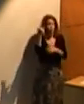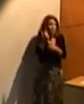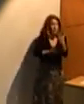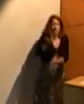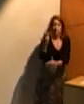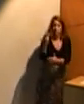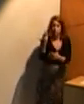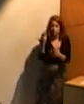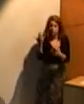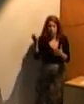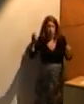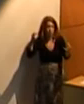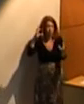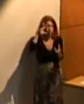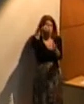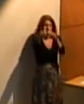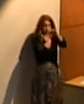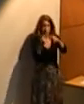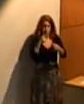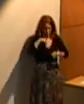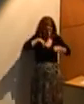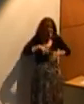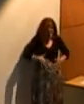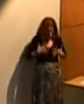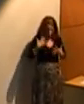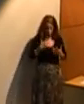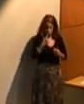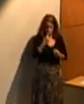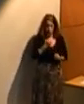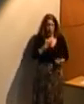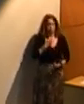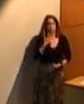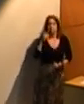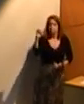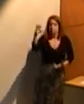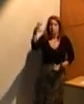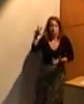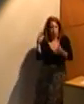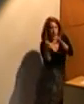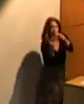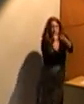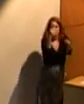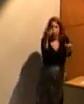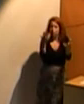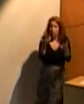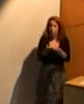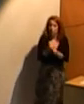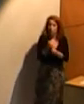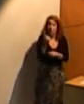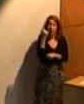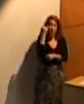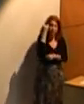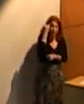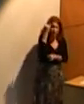veine artistique il se passe des choses extraordinaires dans notre corps notre rapport au monde ainsi une intelligence artificielle qui allait même en plus serré de